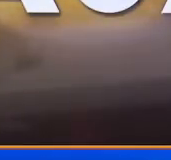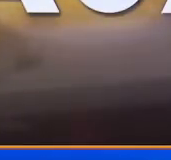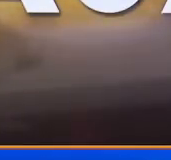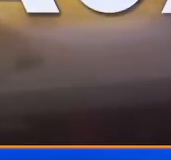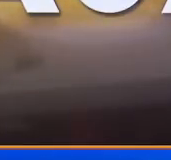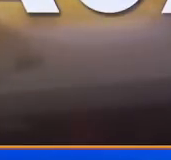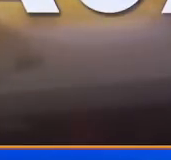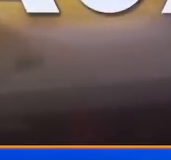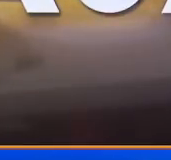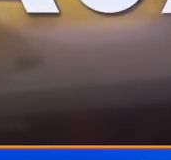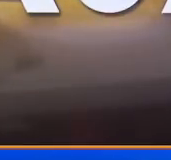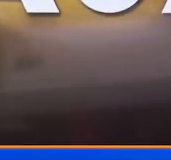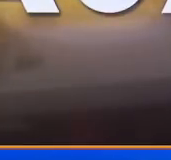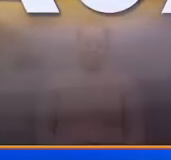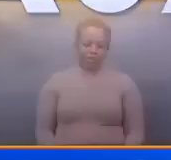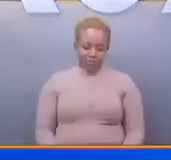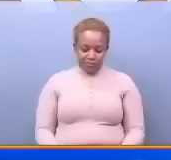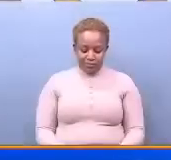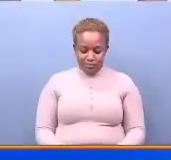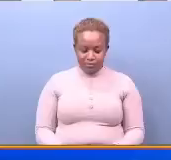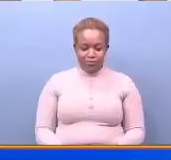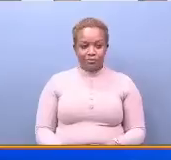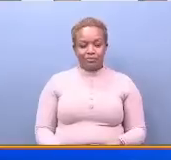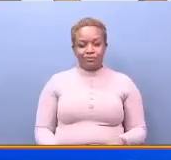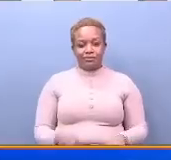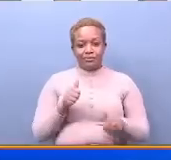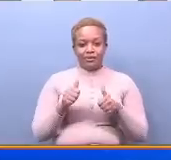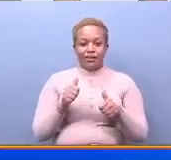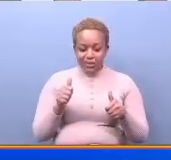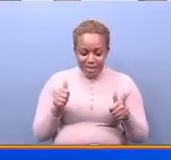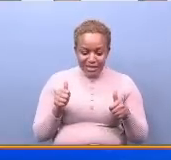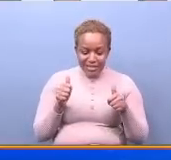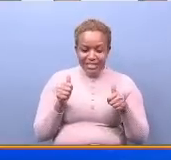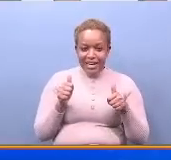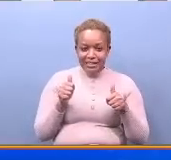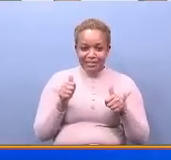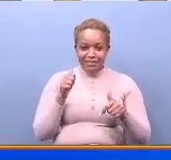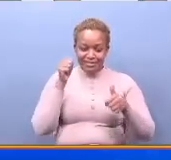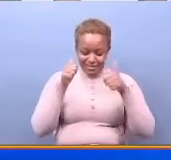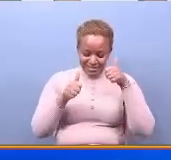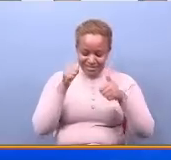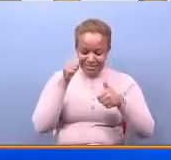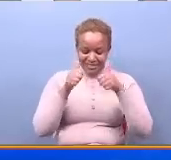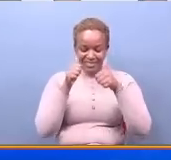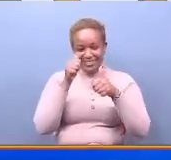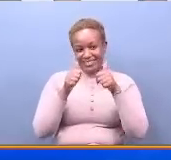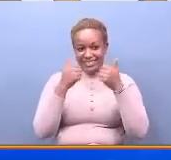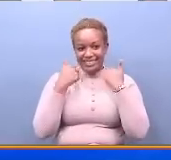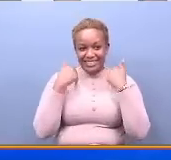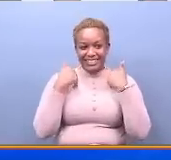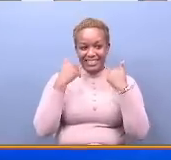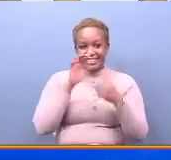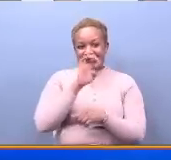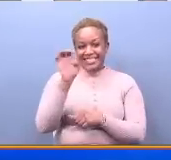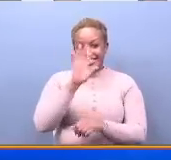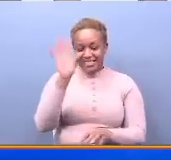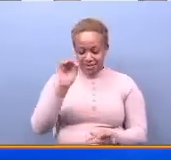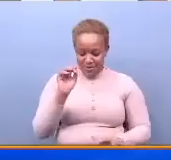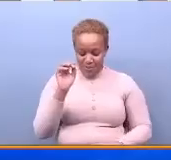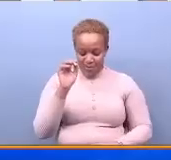kiongozi wa East African Community. Ndio inakava hizo treaty zote zile tulisign. Na hata nikidhulumiwa kwa East Africa Court